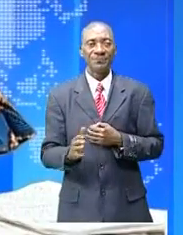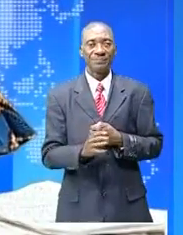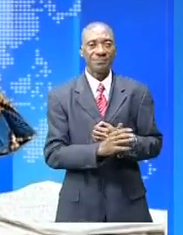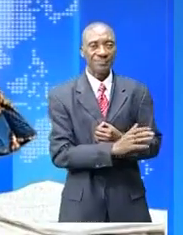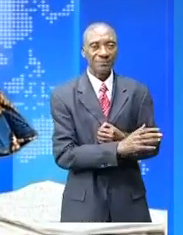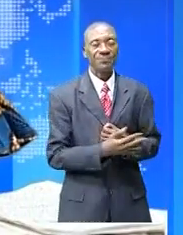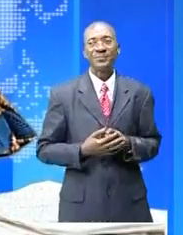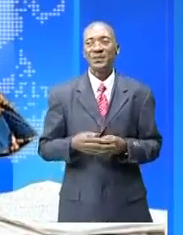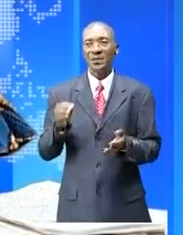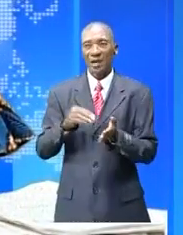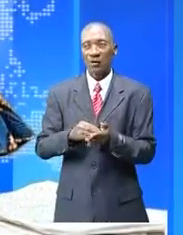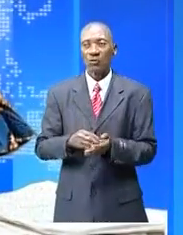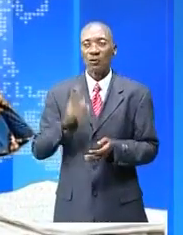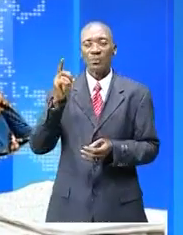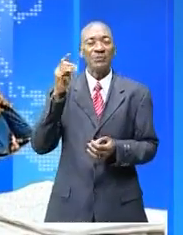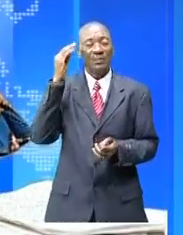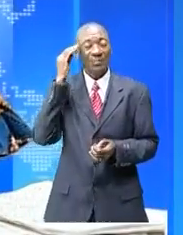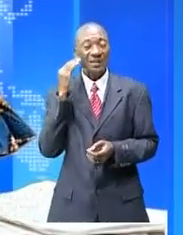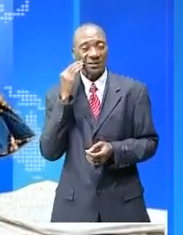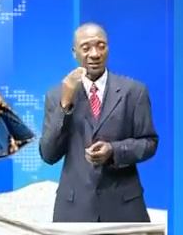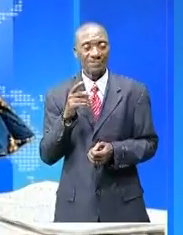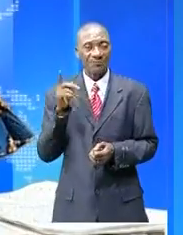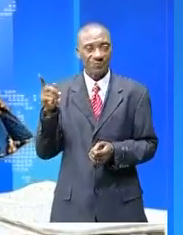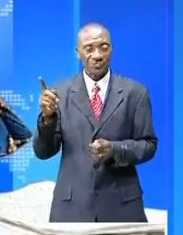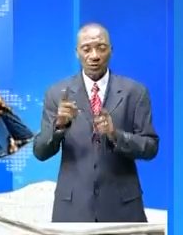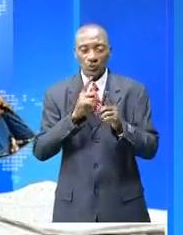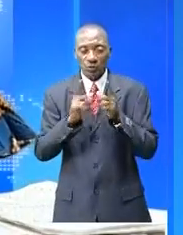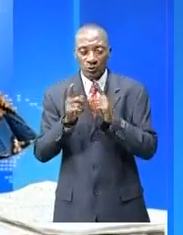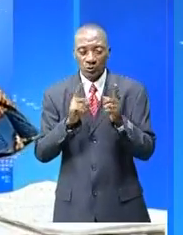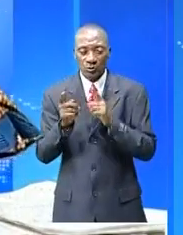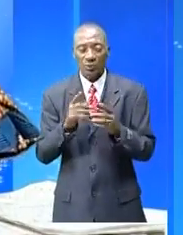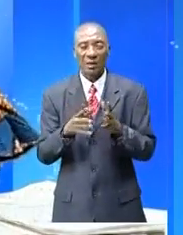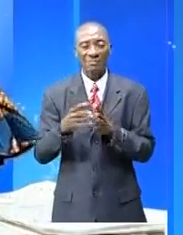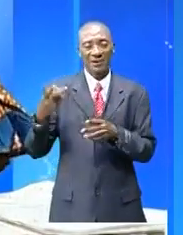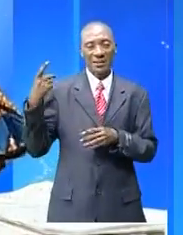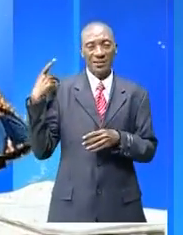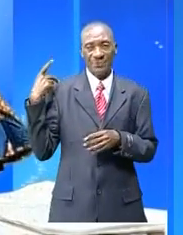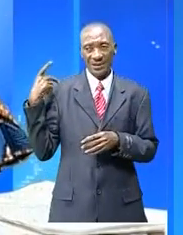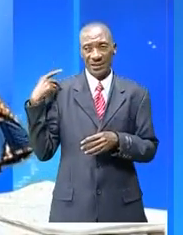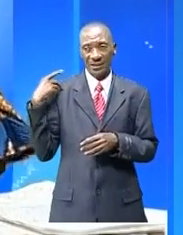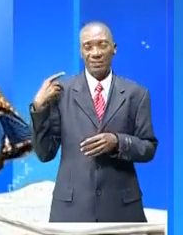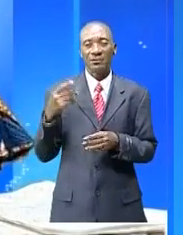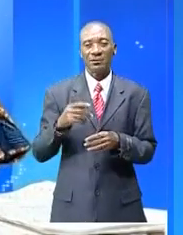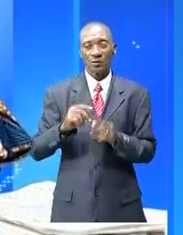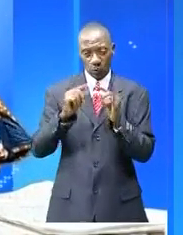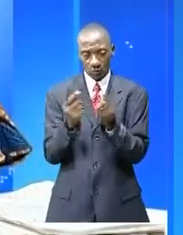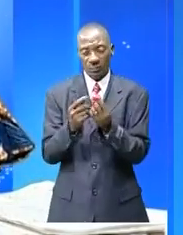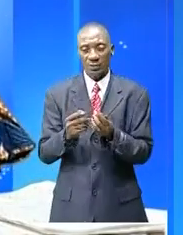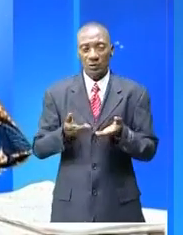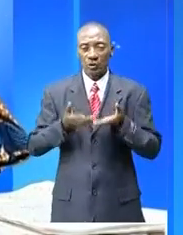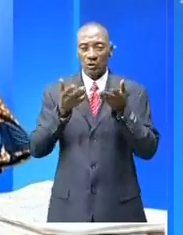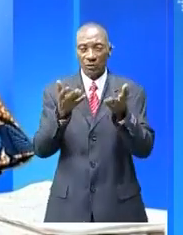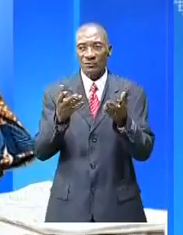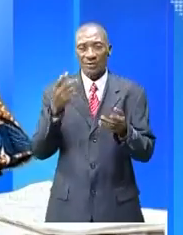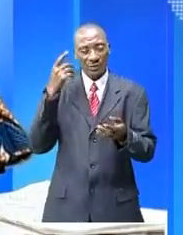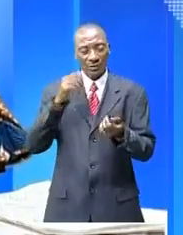Restons à la primature où le Premier ministre a conféré avec quelques députés venus pour soumettre les problèmes de non-paiement